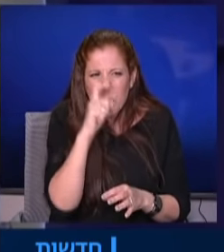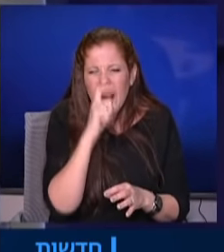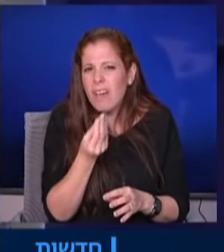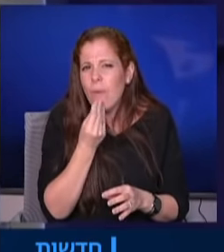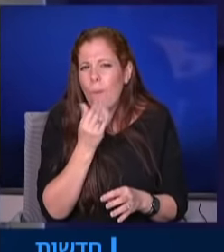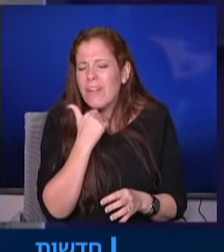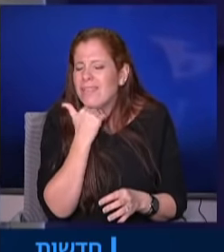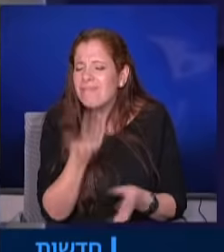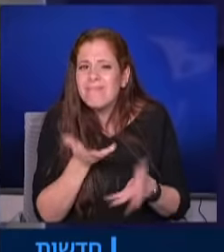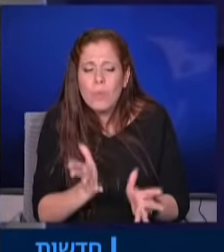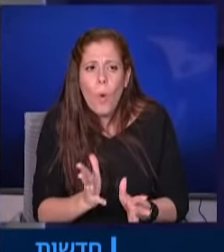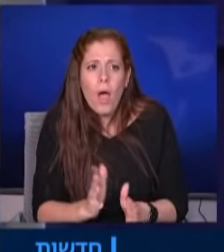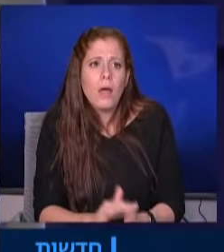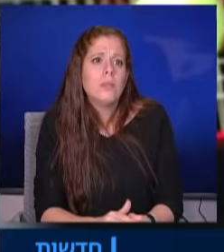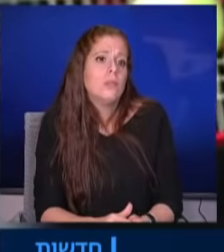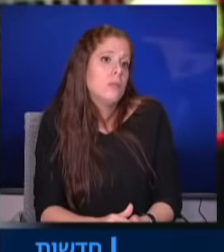so terrible, so...